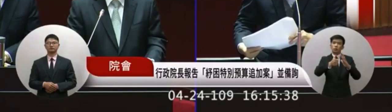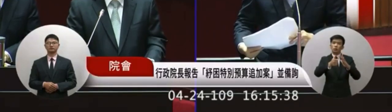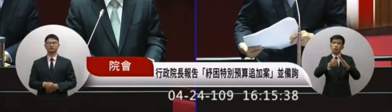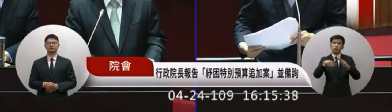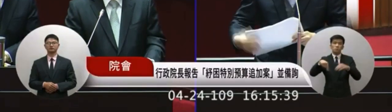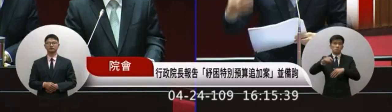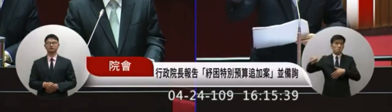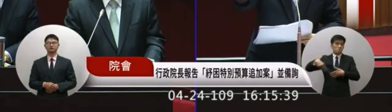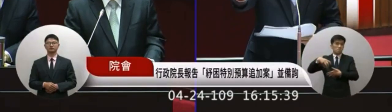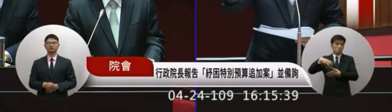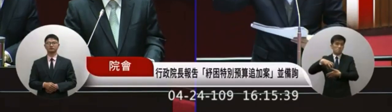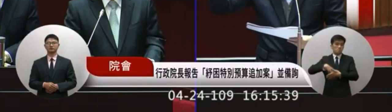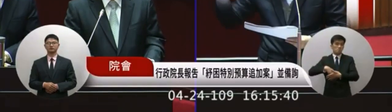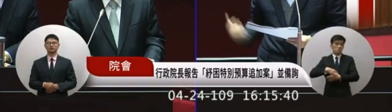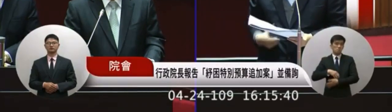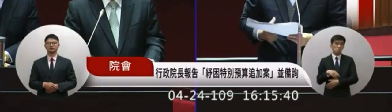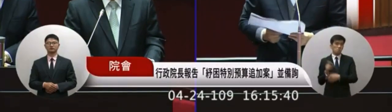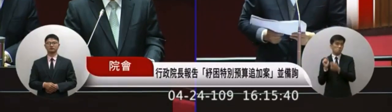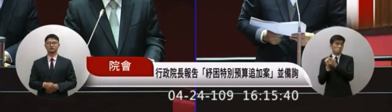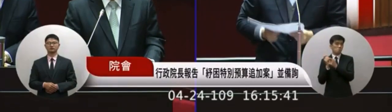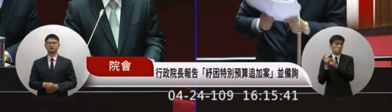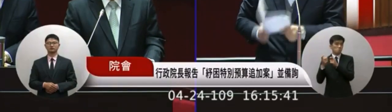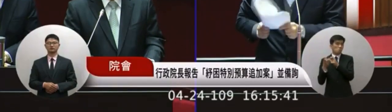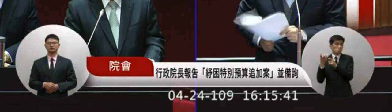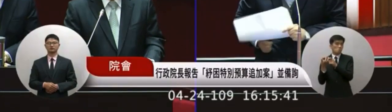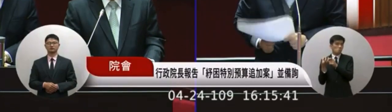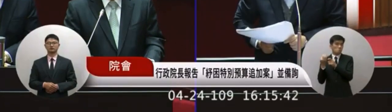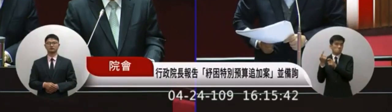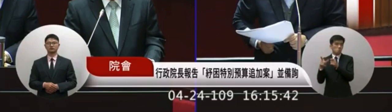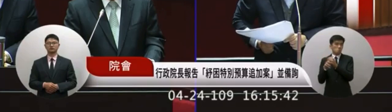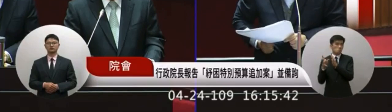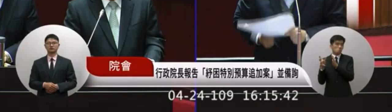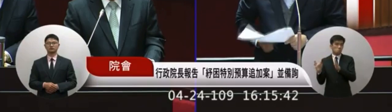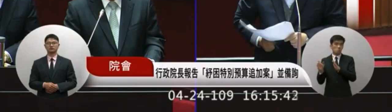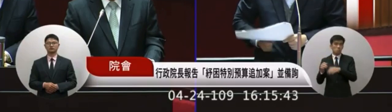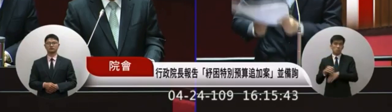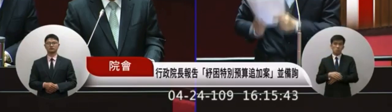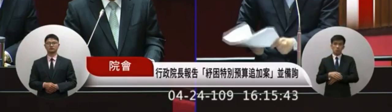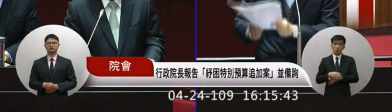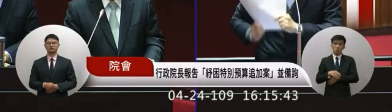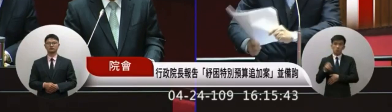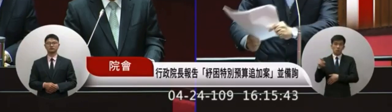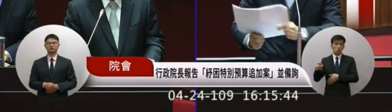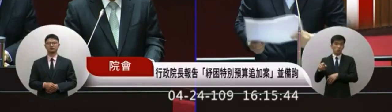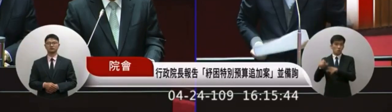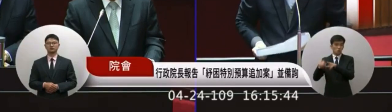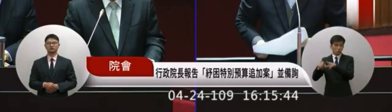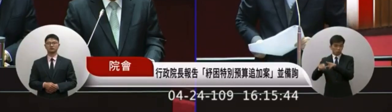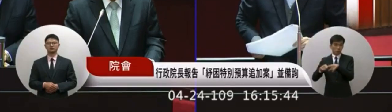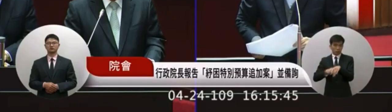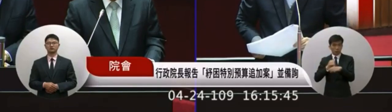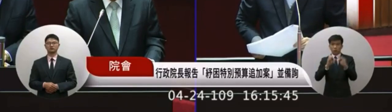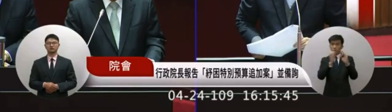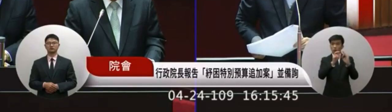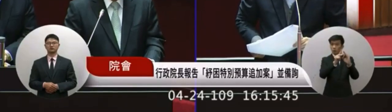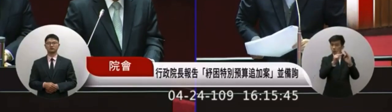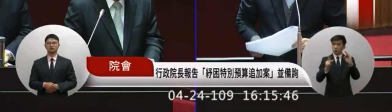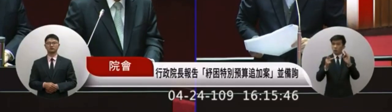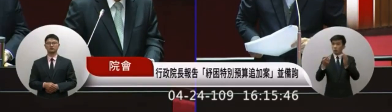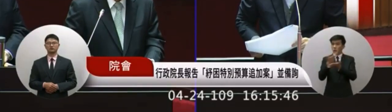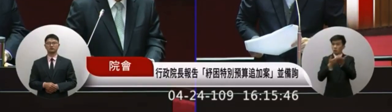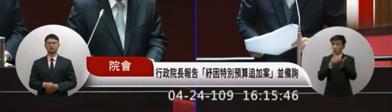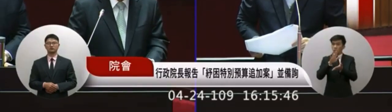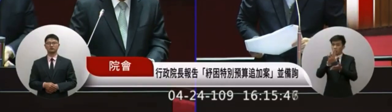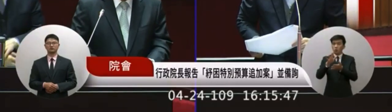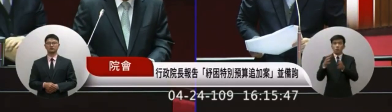150万家里面？历年来几十年来，有多少家企业是跟银行有往来的？院